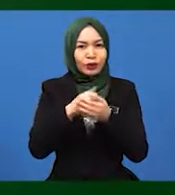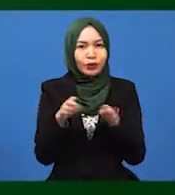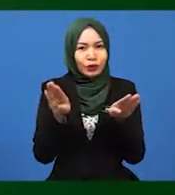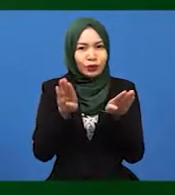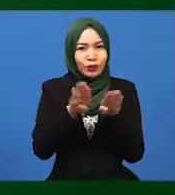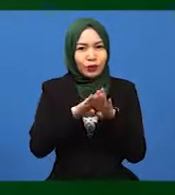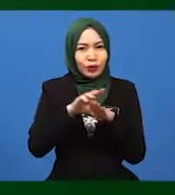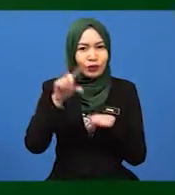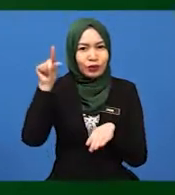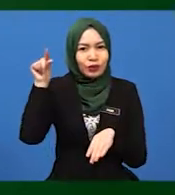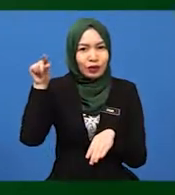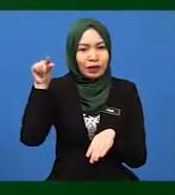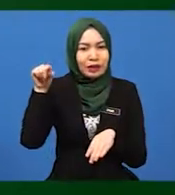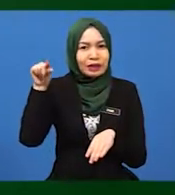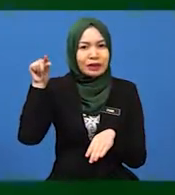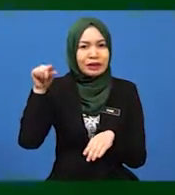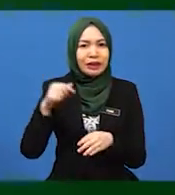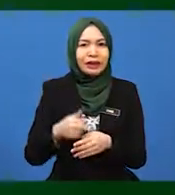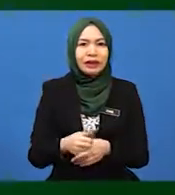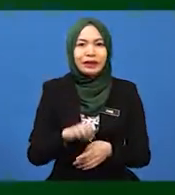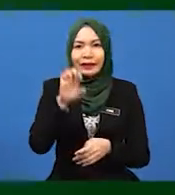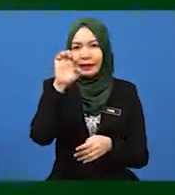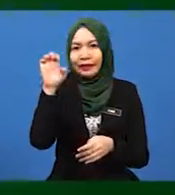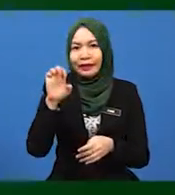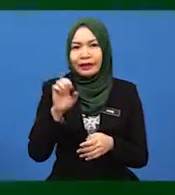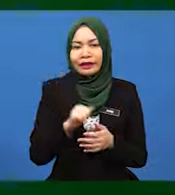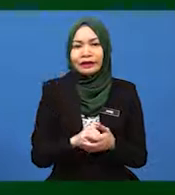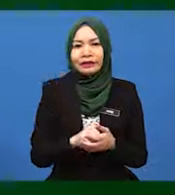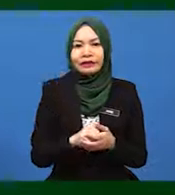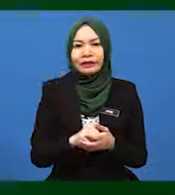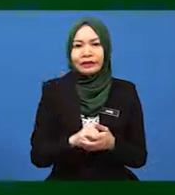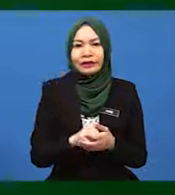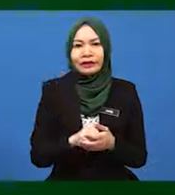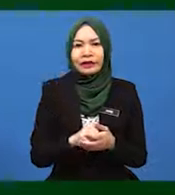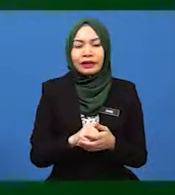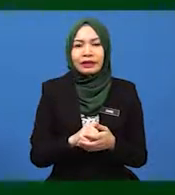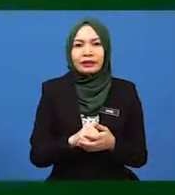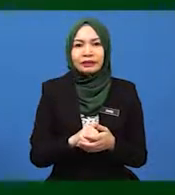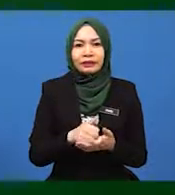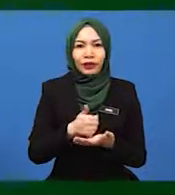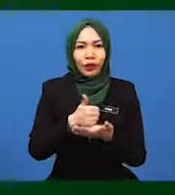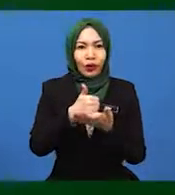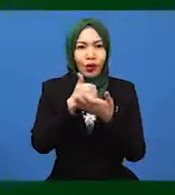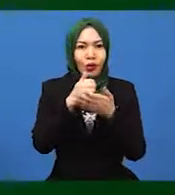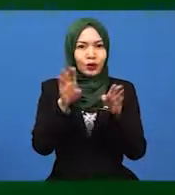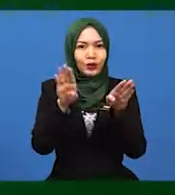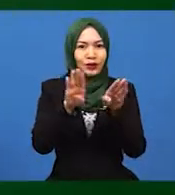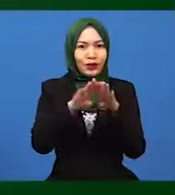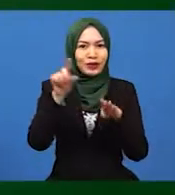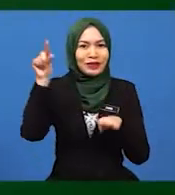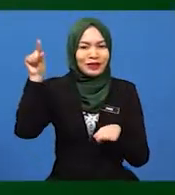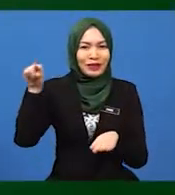digunakan ialah tolong. Tolong tutup suis apabila tidak